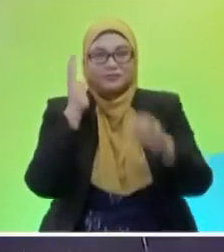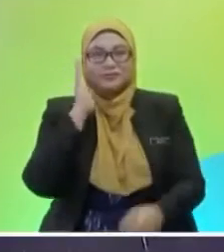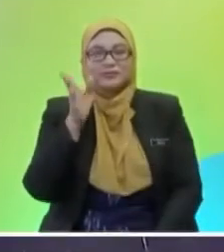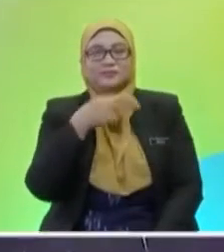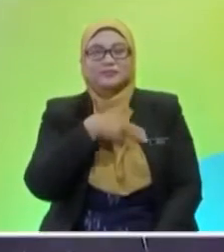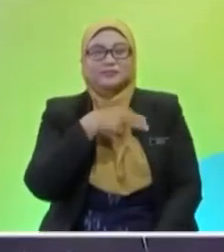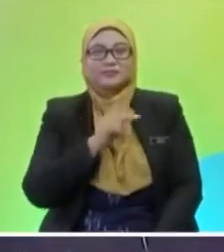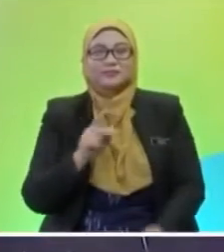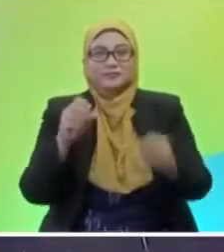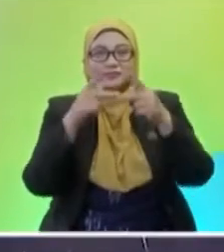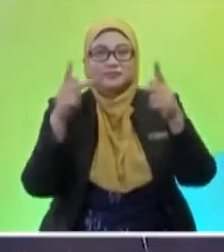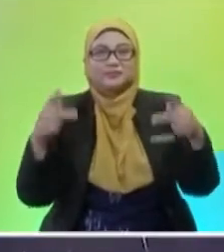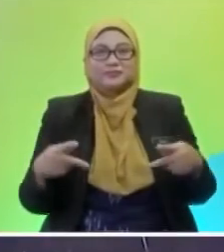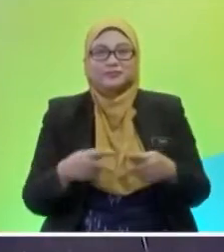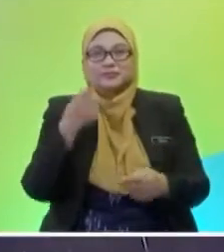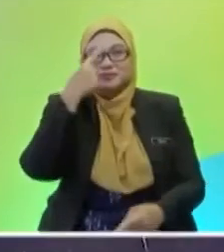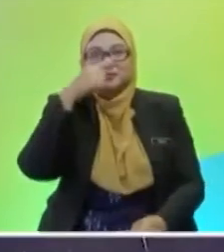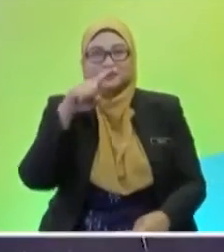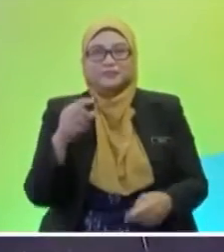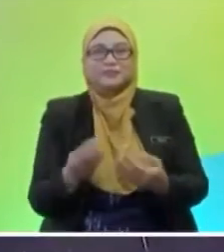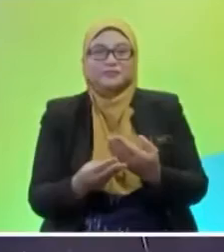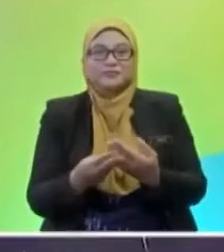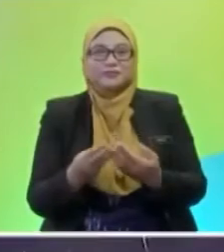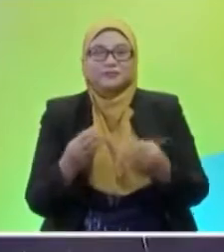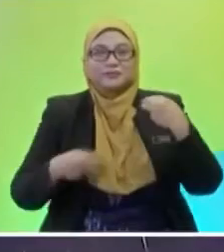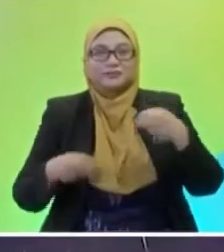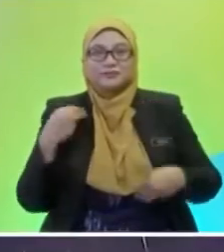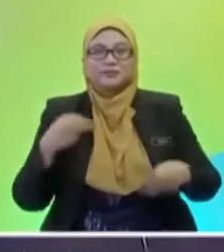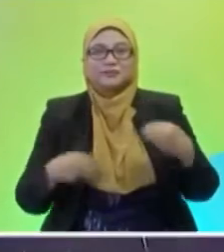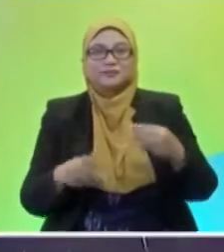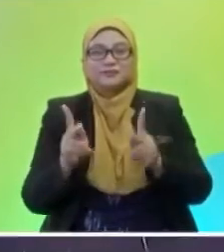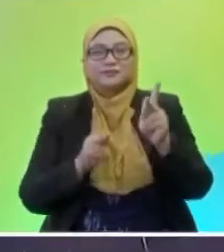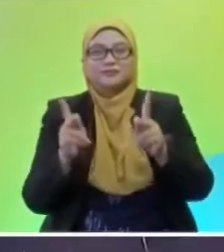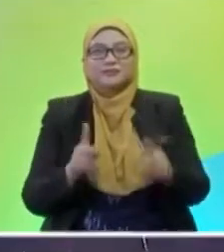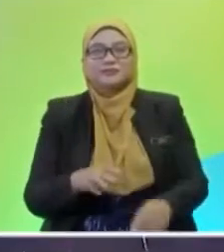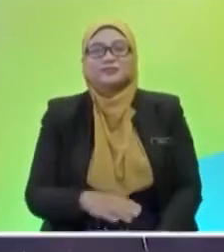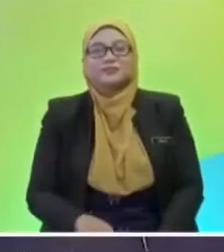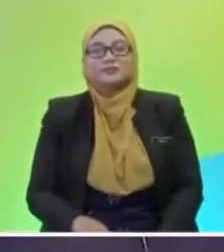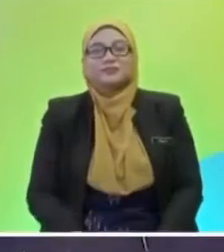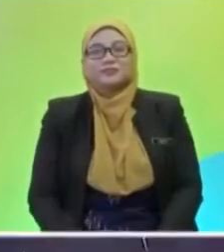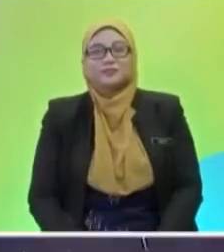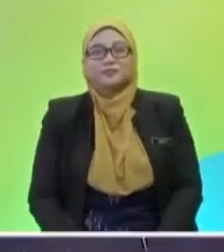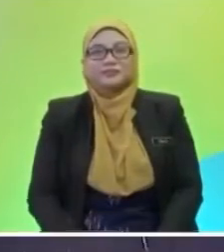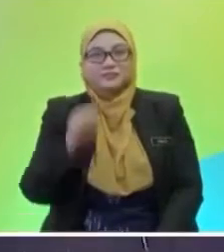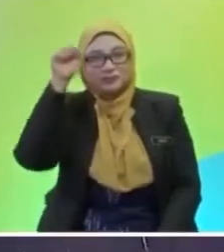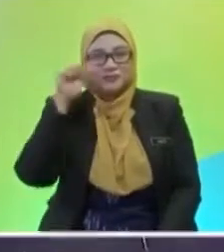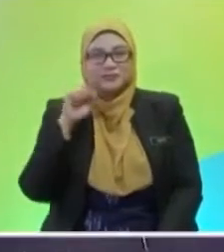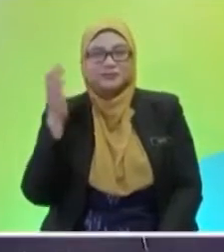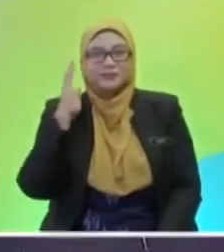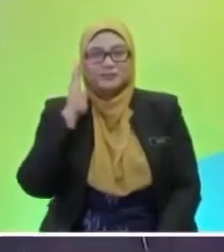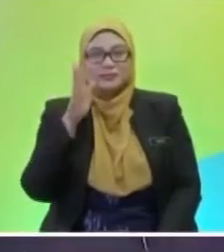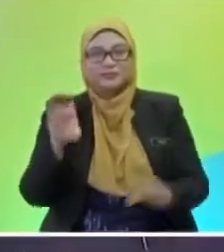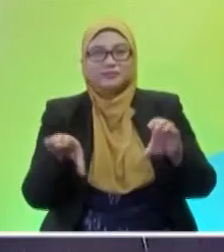untuk model kereta, manakala Syafiqah akan buat kerangka untuk alat kawalan jauh. Boleh, cikgu. Okey,